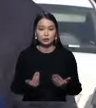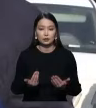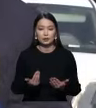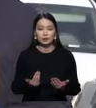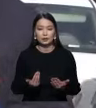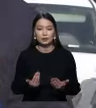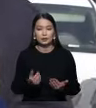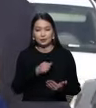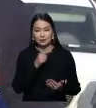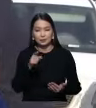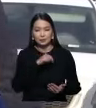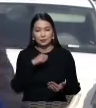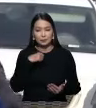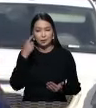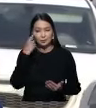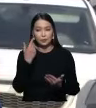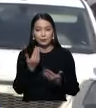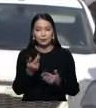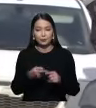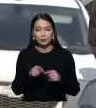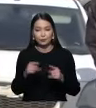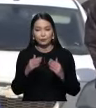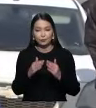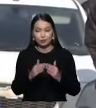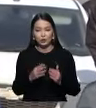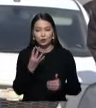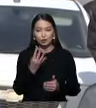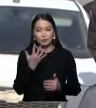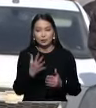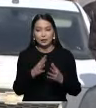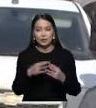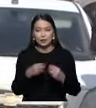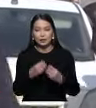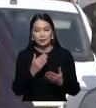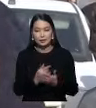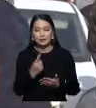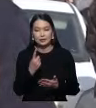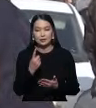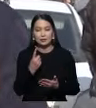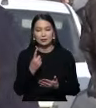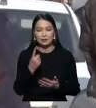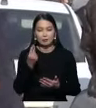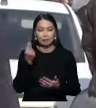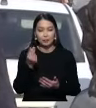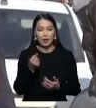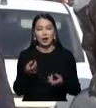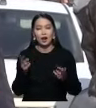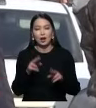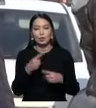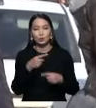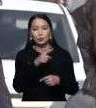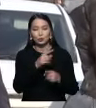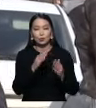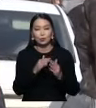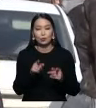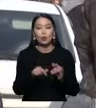Вы сами подумайте. Вот, например, в этом доме проживают 4-5 семей. Дадут им деньги за одну квартиру, а остальные 3-4 семьи куда денутся? Куда